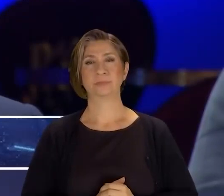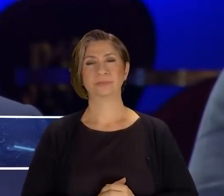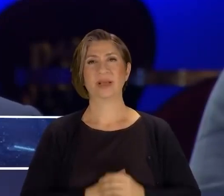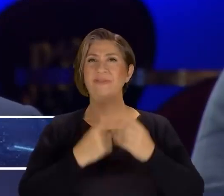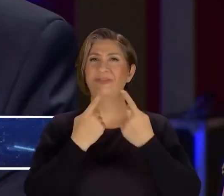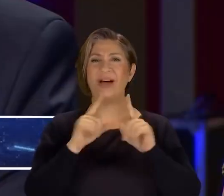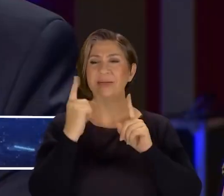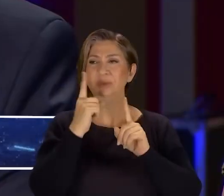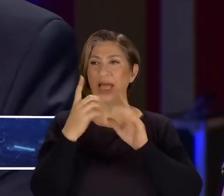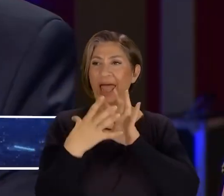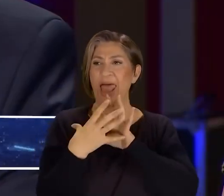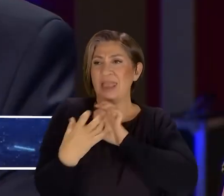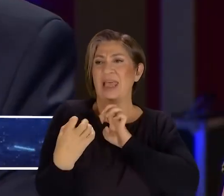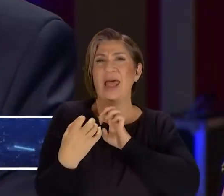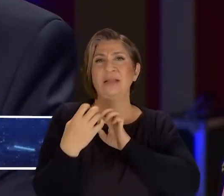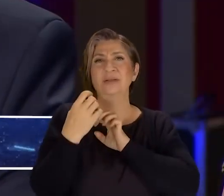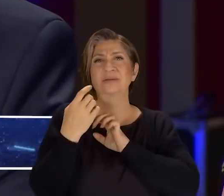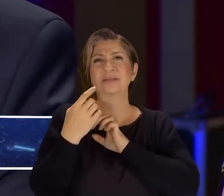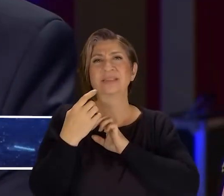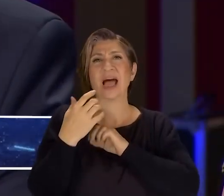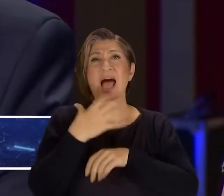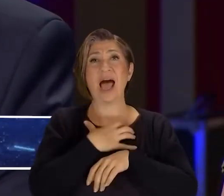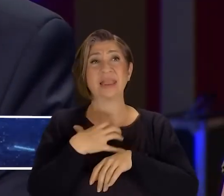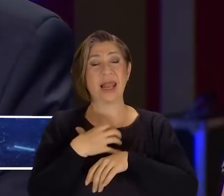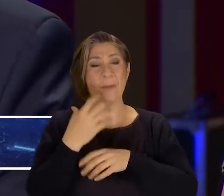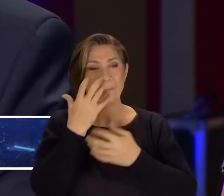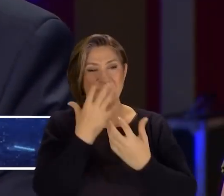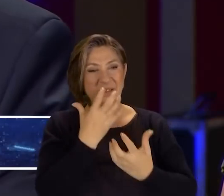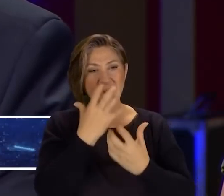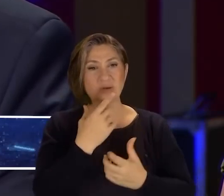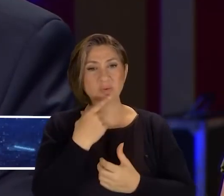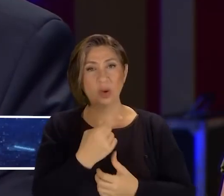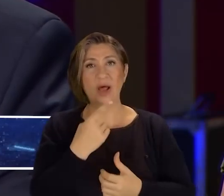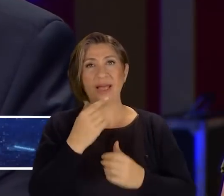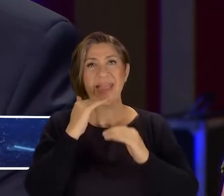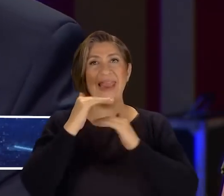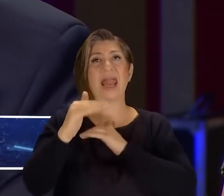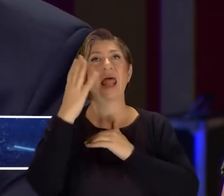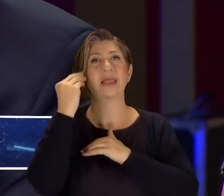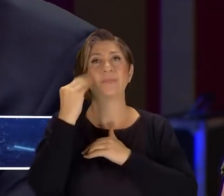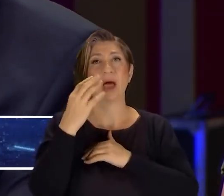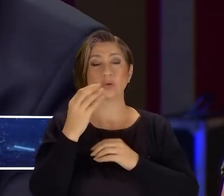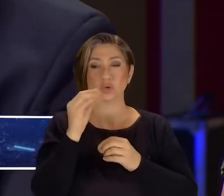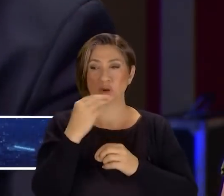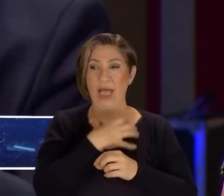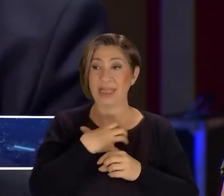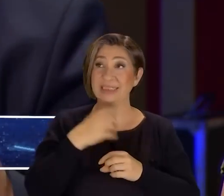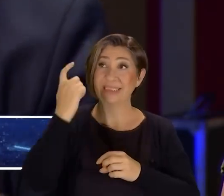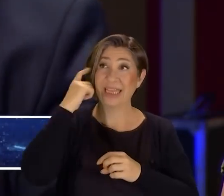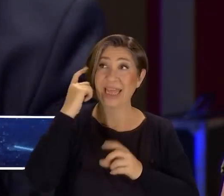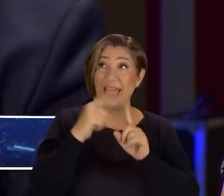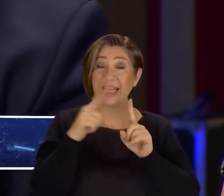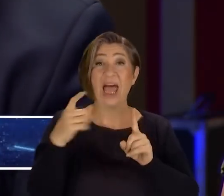enteresan bir şekilde etkileyen, olumsuz etkileyen bir kavram var. Annelere de bakıcı falan diyorlar genel anlamda. Yani çocuk annesini tanıyana